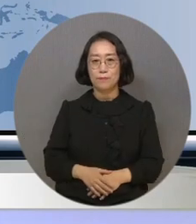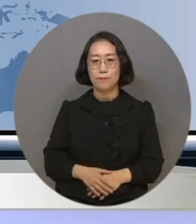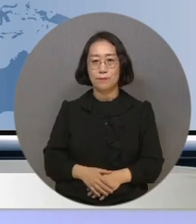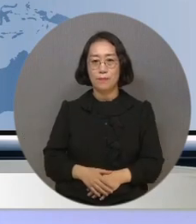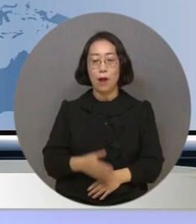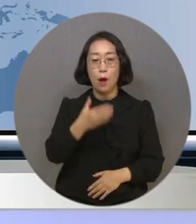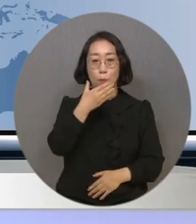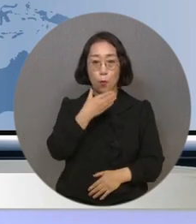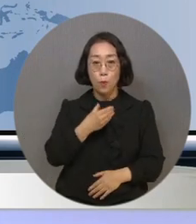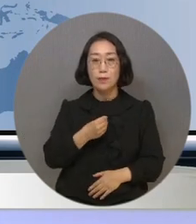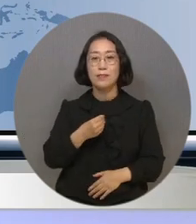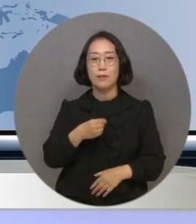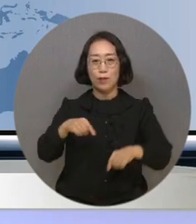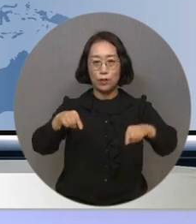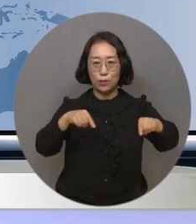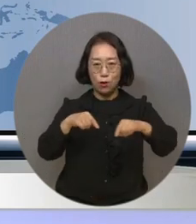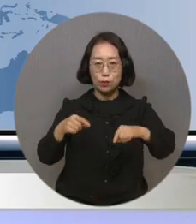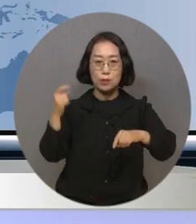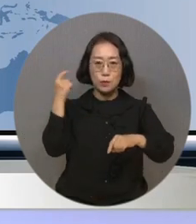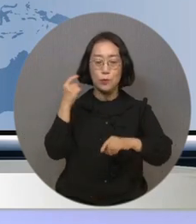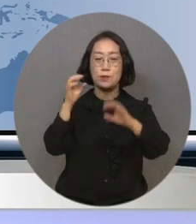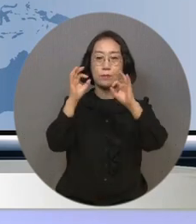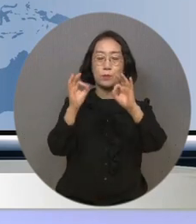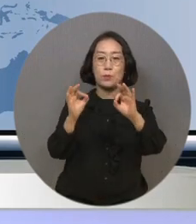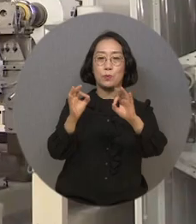이어서 복지계 정책 소식 만나보겠습니다.